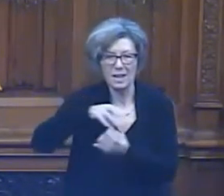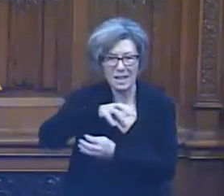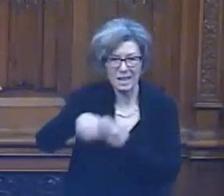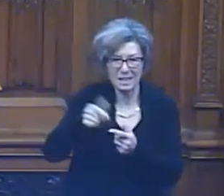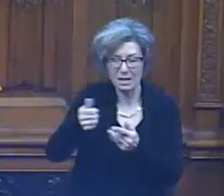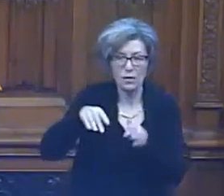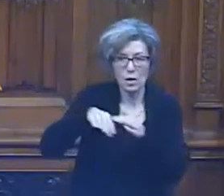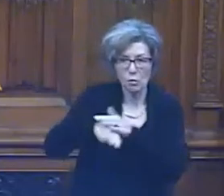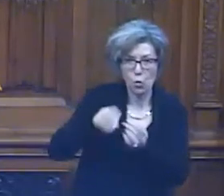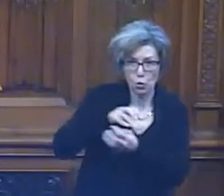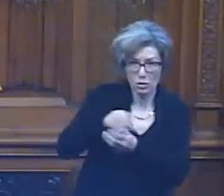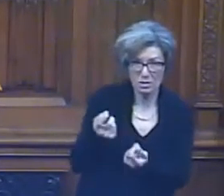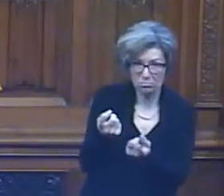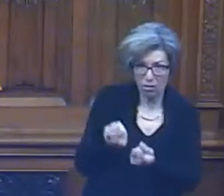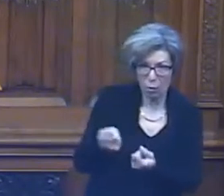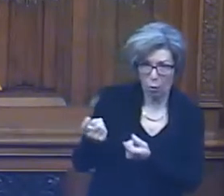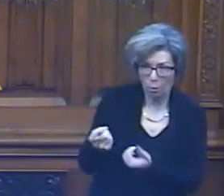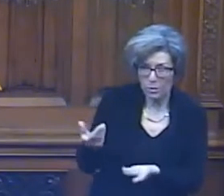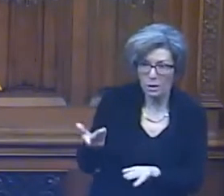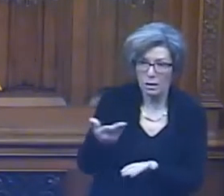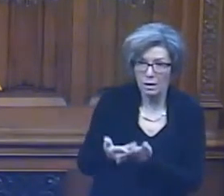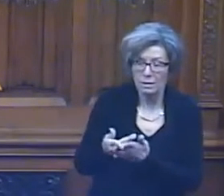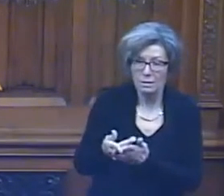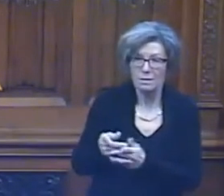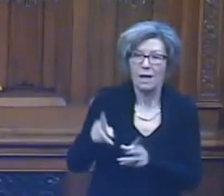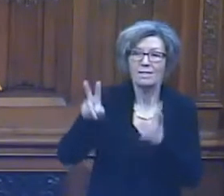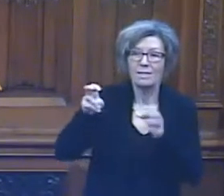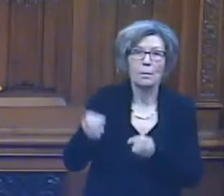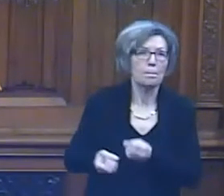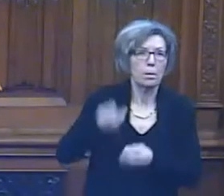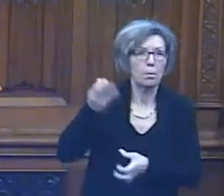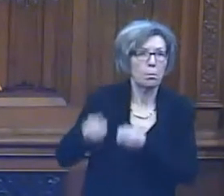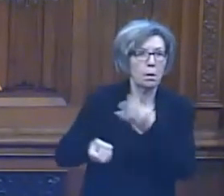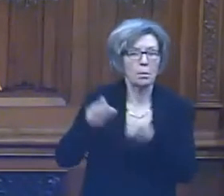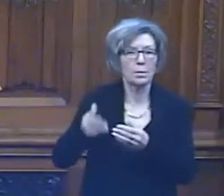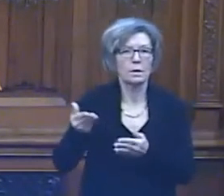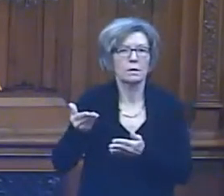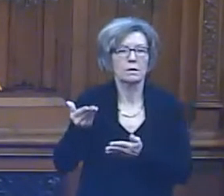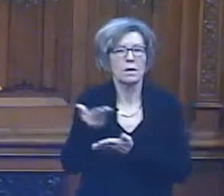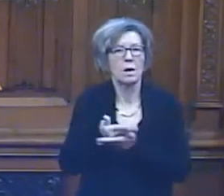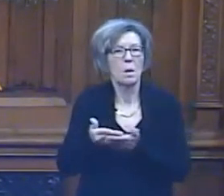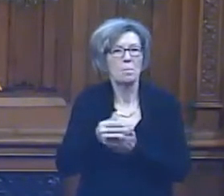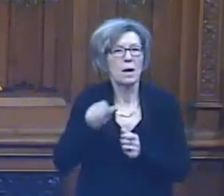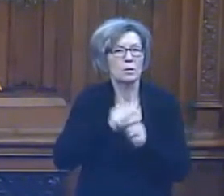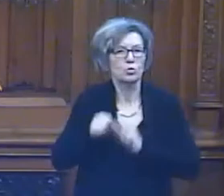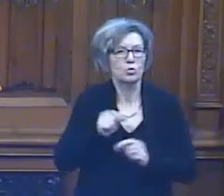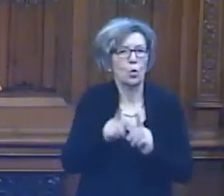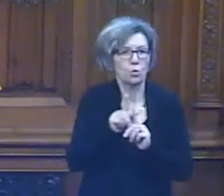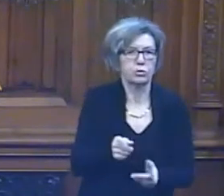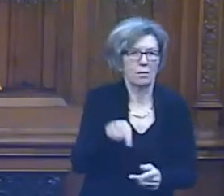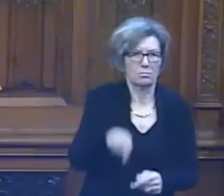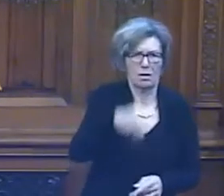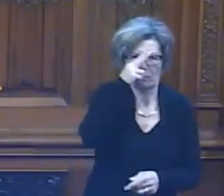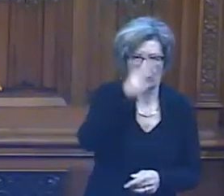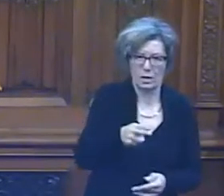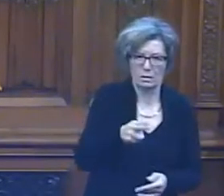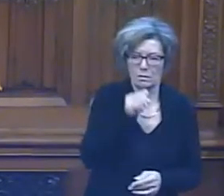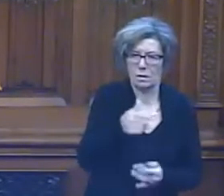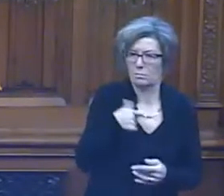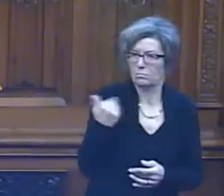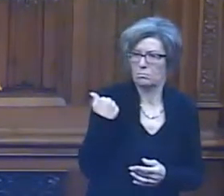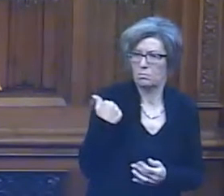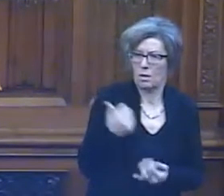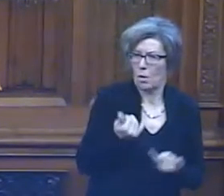die Flüchtlingskrise kommt, dann poppen Themen auf, wie zum Beispiel der Bildungsnotstand in Wien. Zweifelsohne nicht erst seit